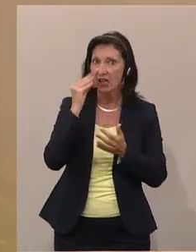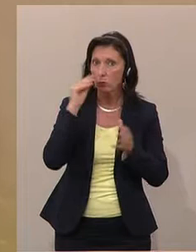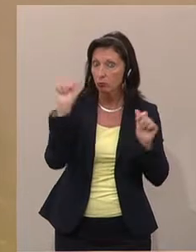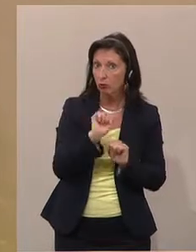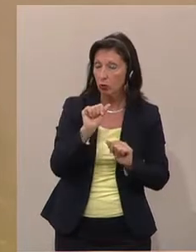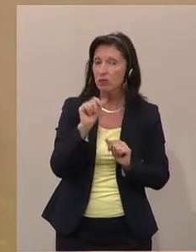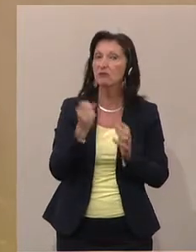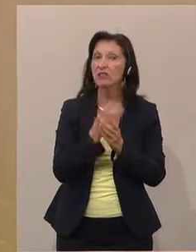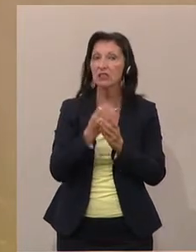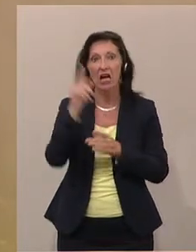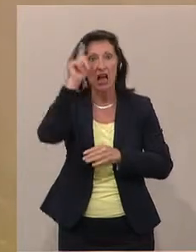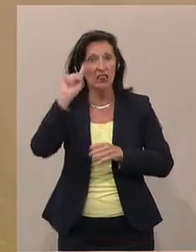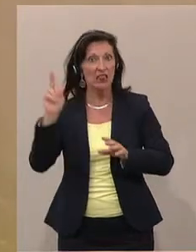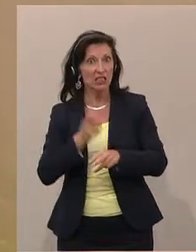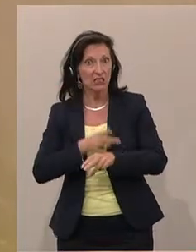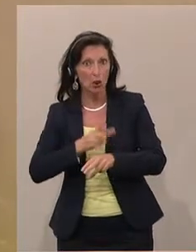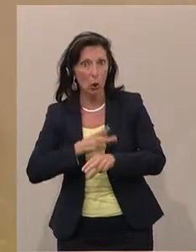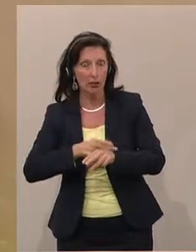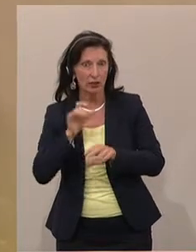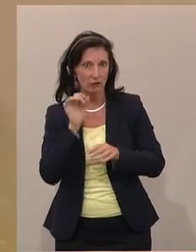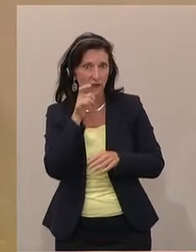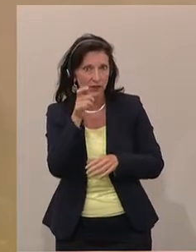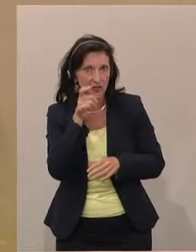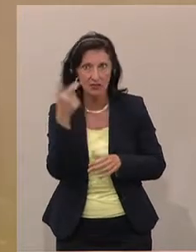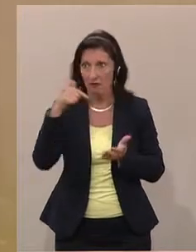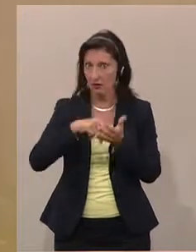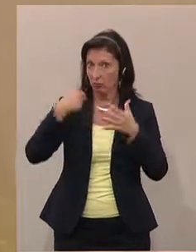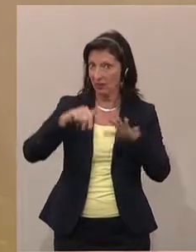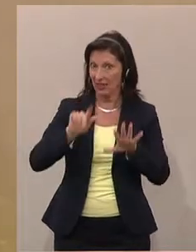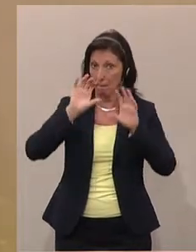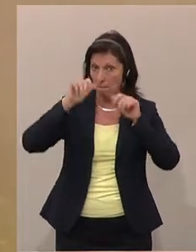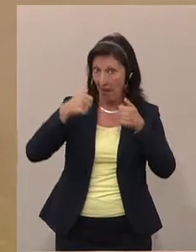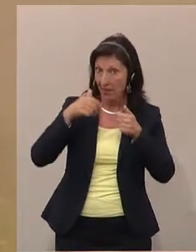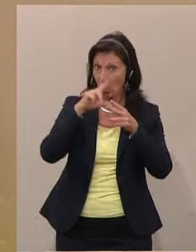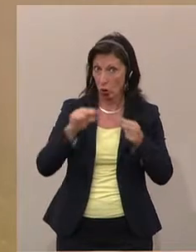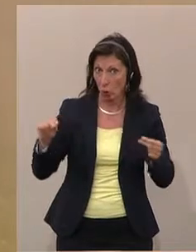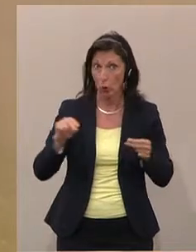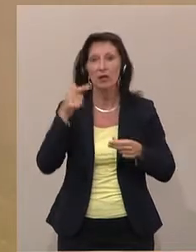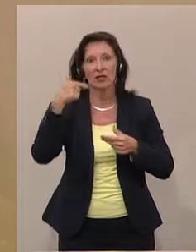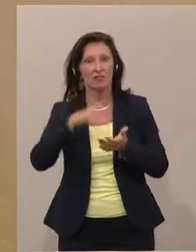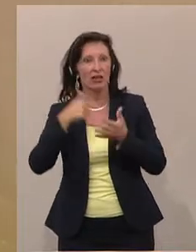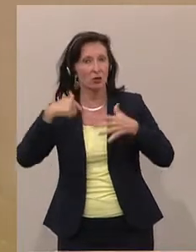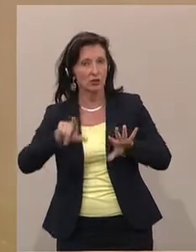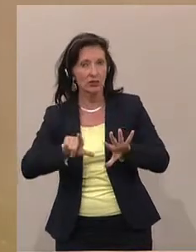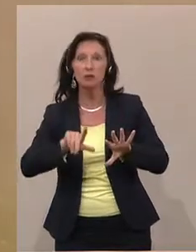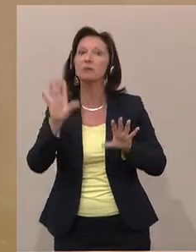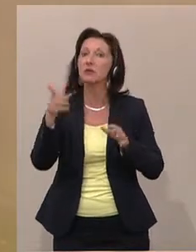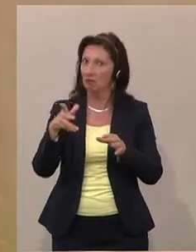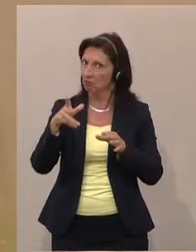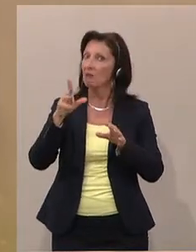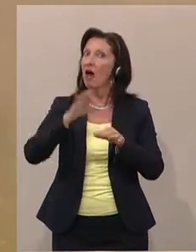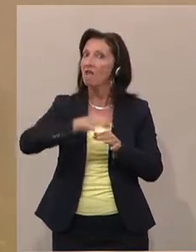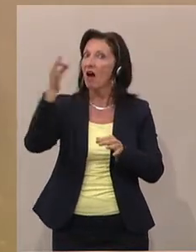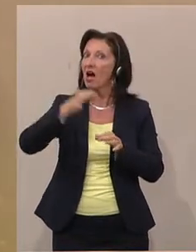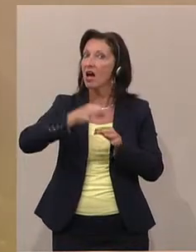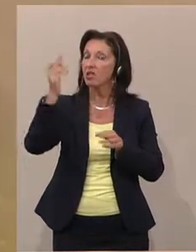2015 Tierseuchenversicherung, 2016 Dürreindex Mais, 2017 Dürreindex Weizen und Zuckerrübe bis hin zu